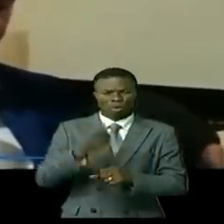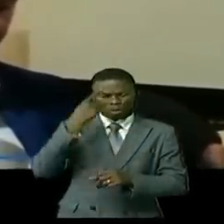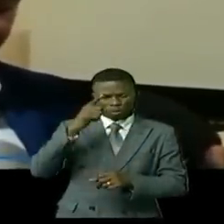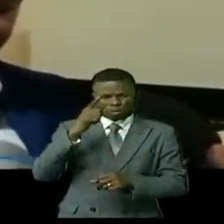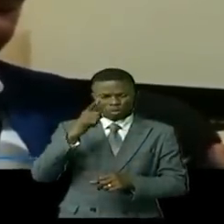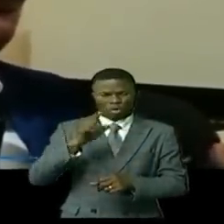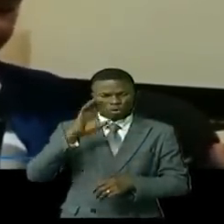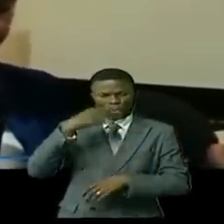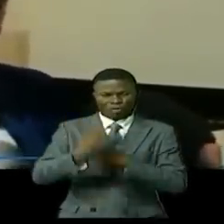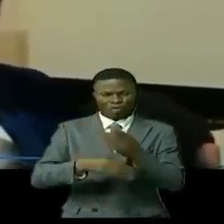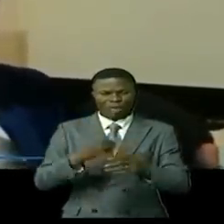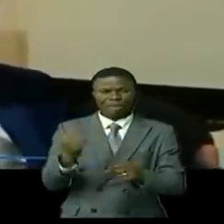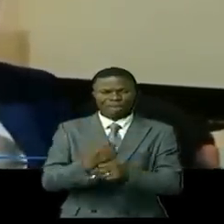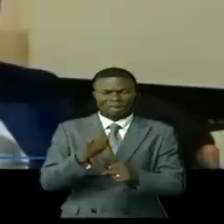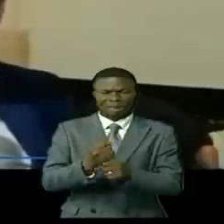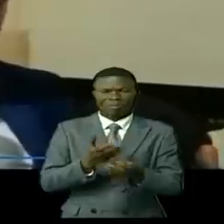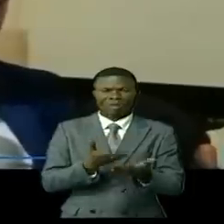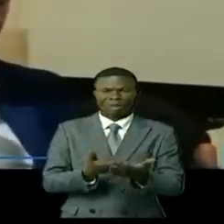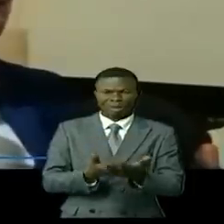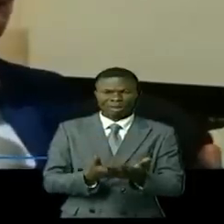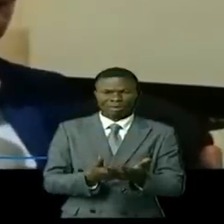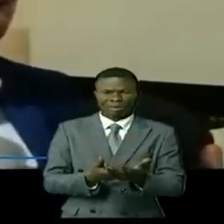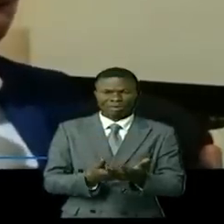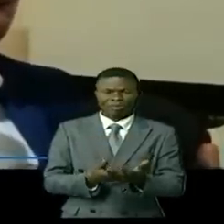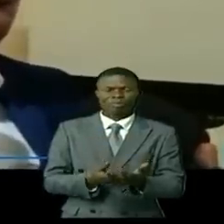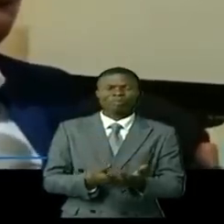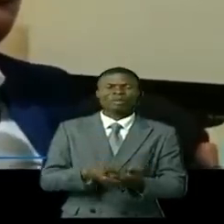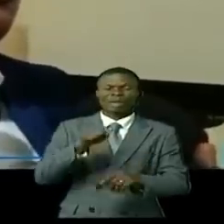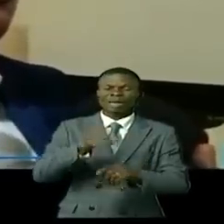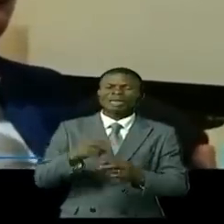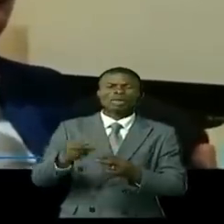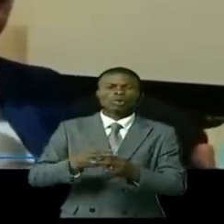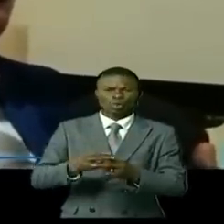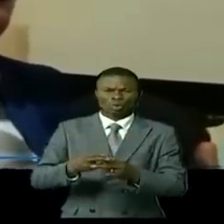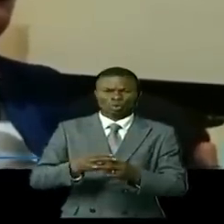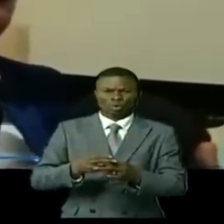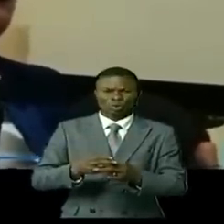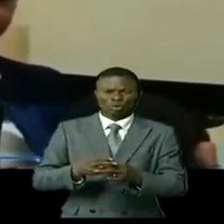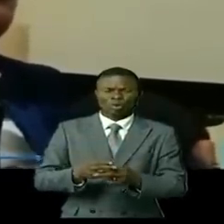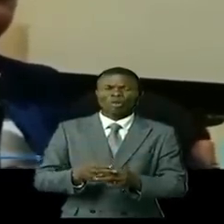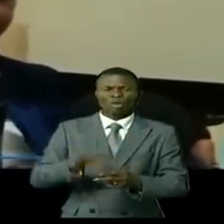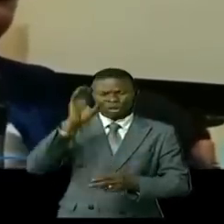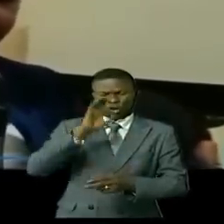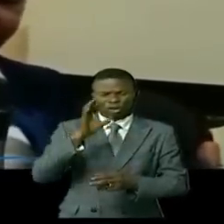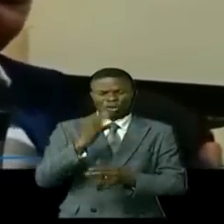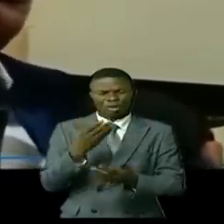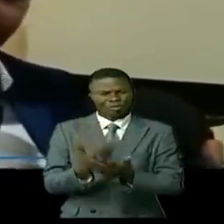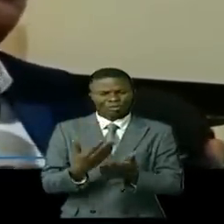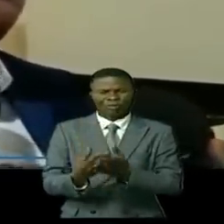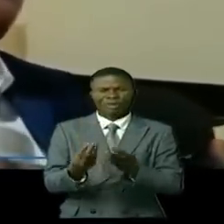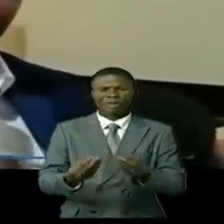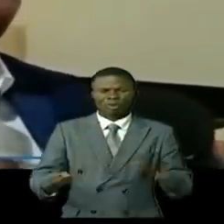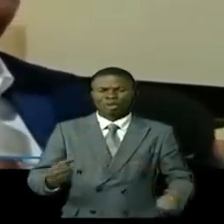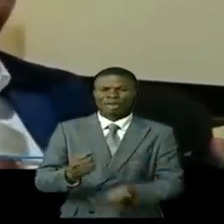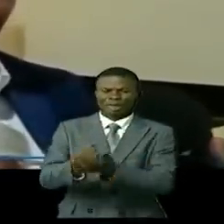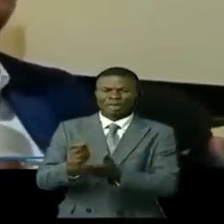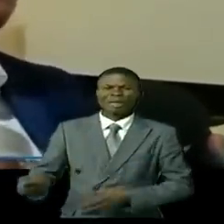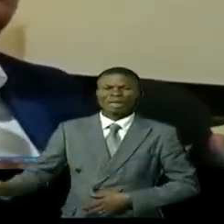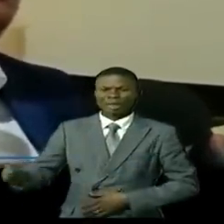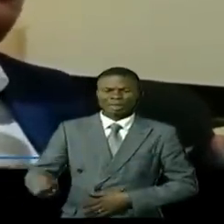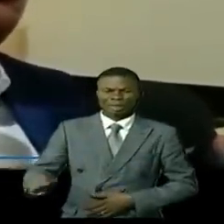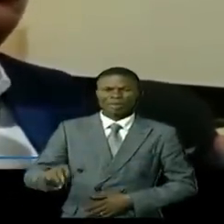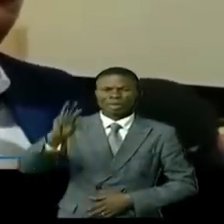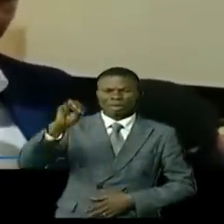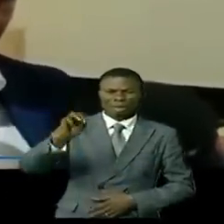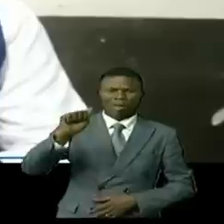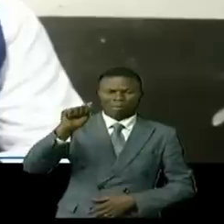permettre d'éradiquer dans un bref délai ces forces négatives pour que les fils et les filles du territoire de Mahagi retrouvent